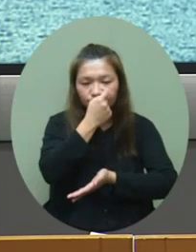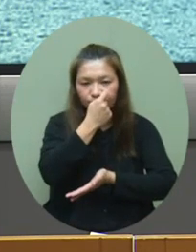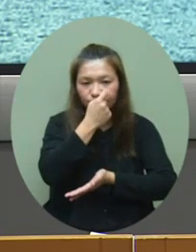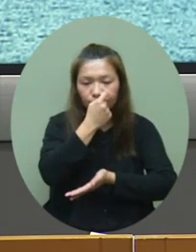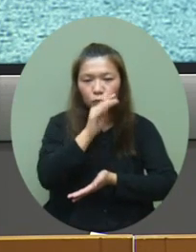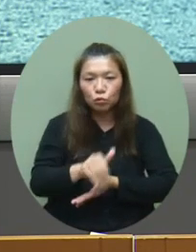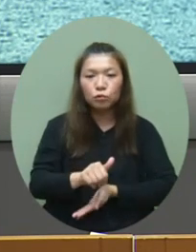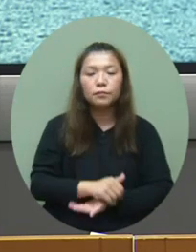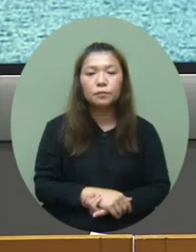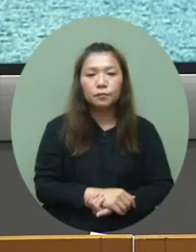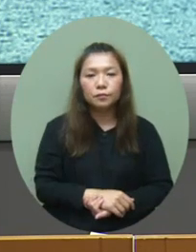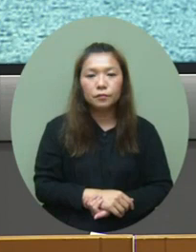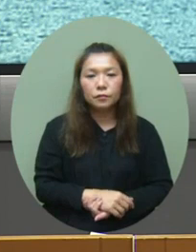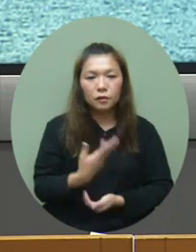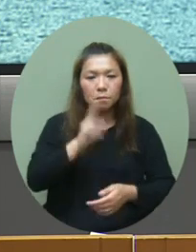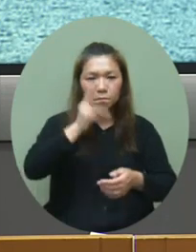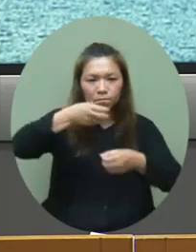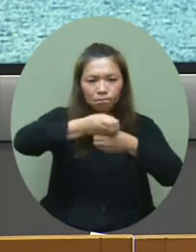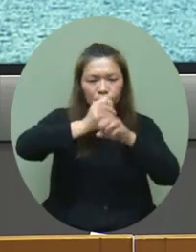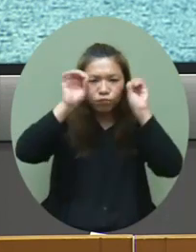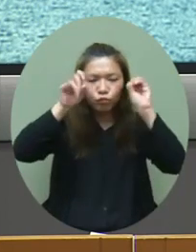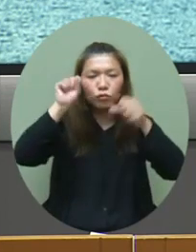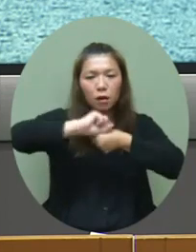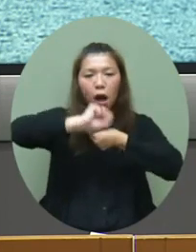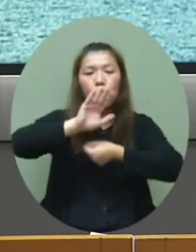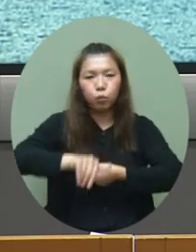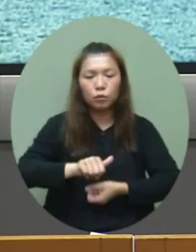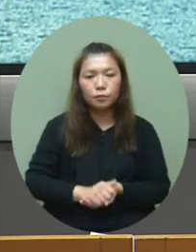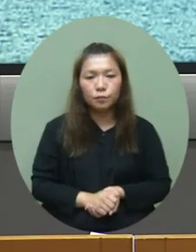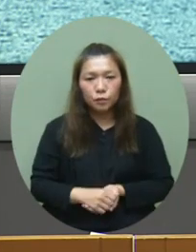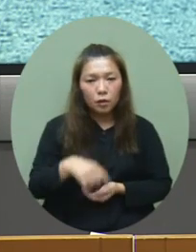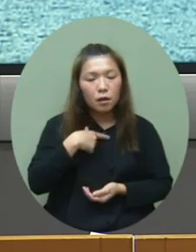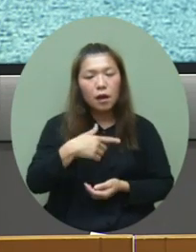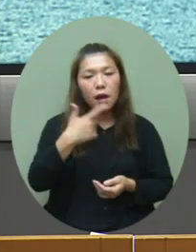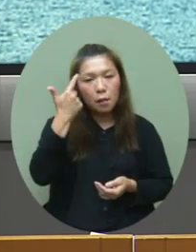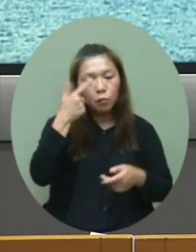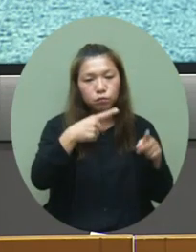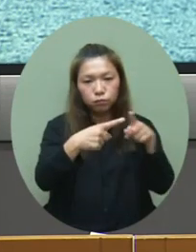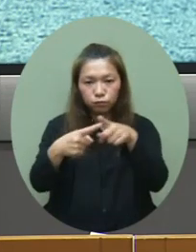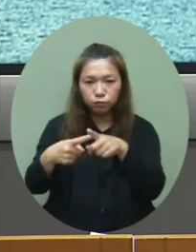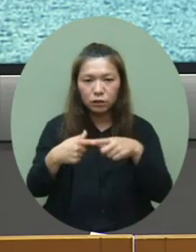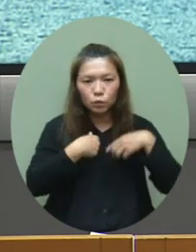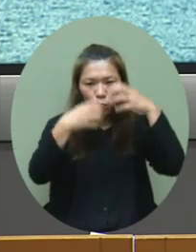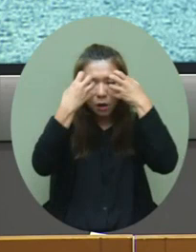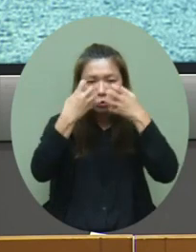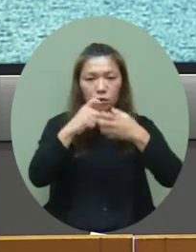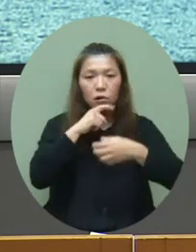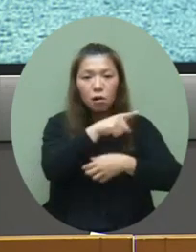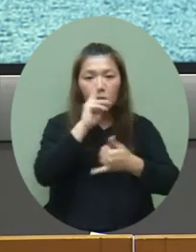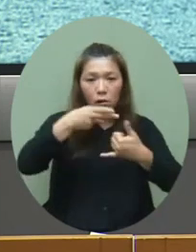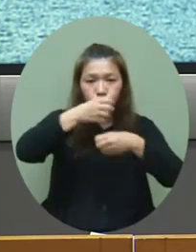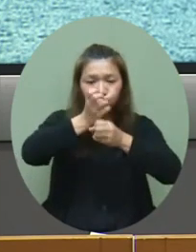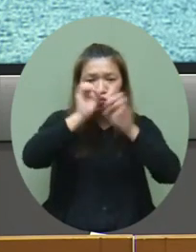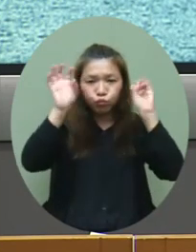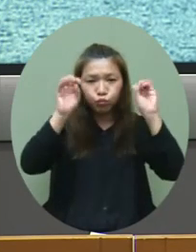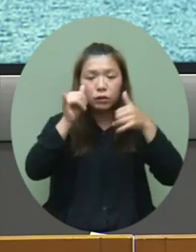強呢一啲即係強制檢測嘅通告嘅。咁市民咧都希望咧就係、是、要留意呢個強制檢測通告